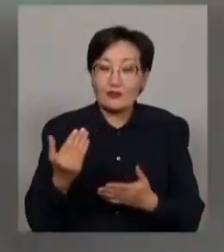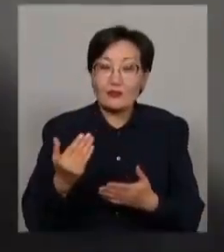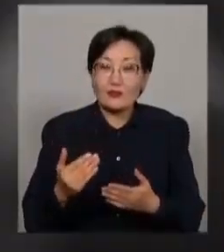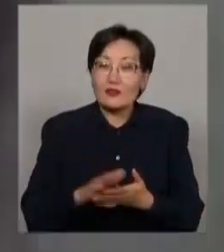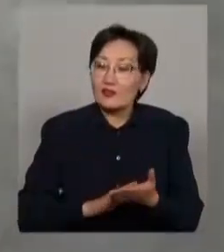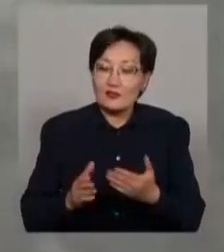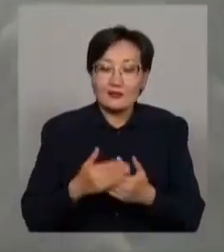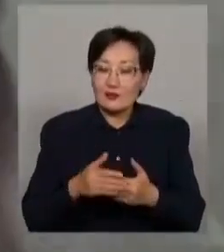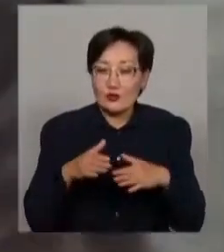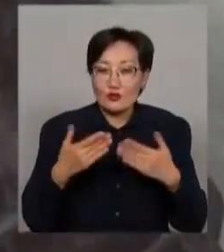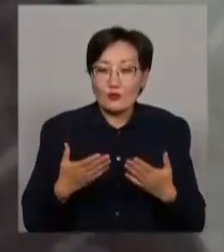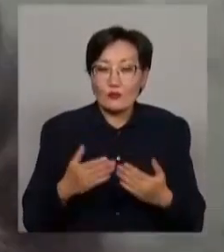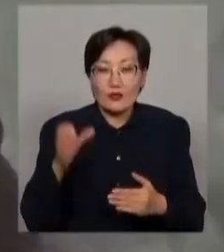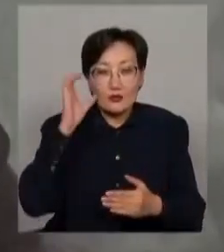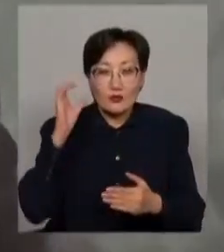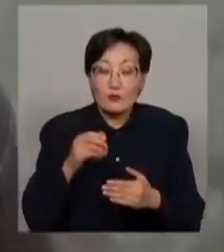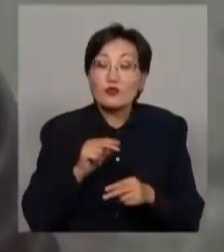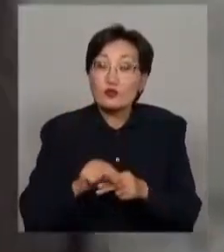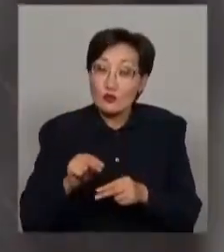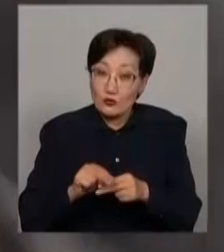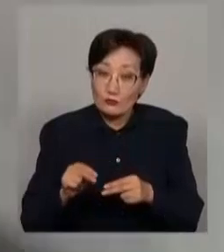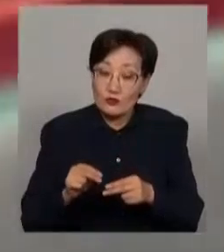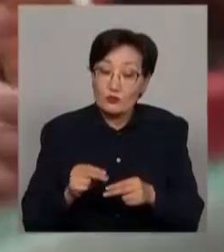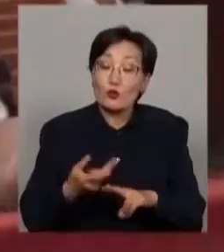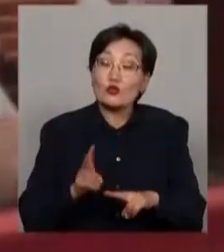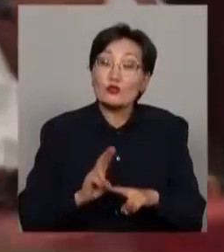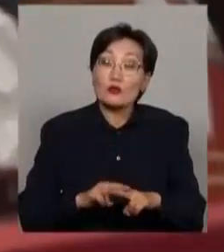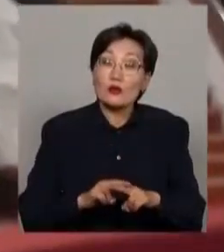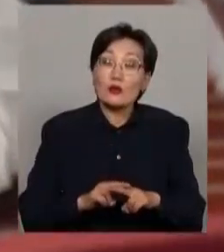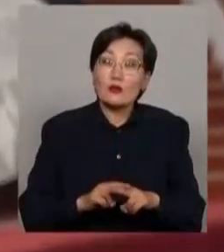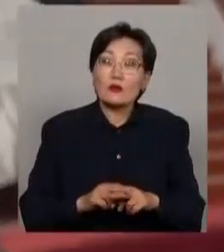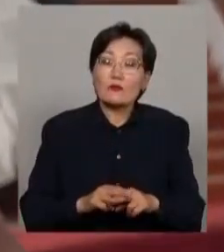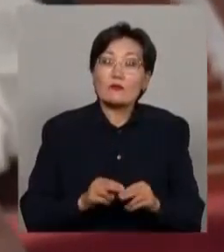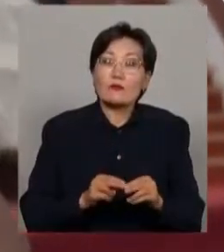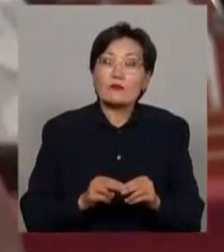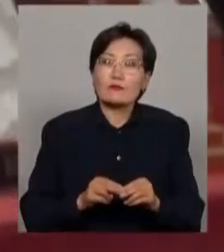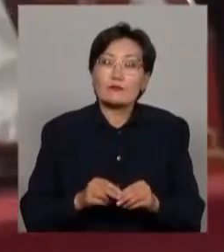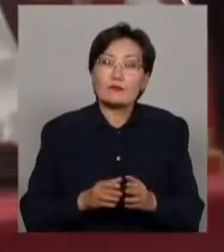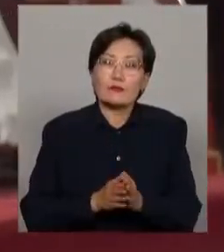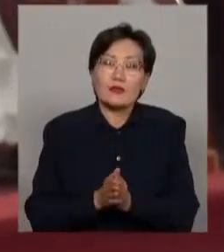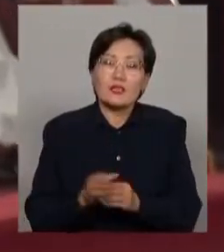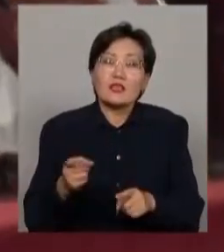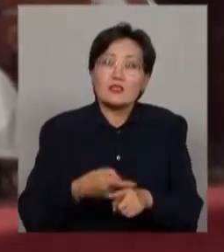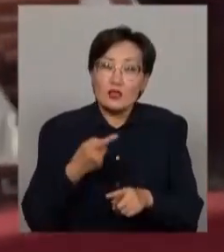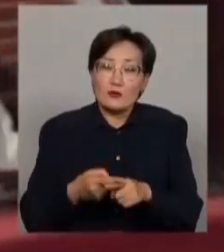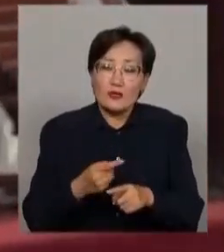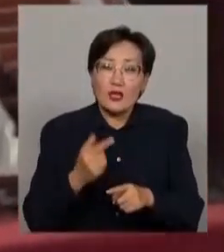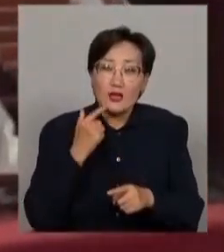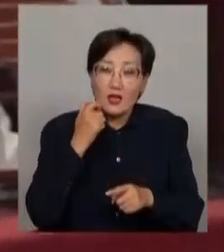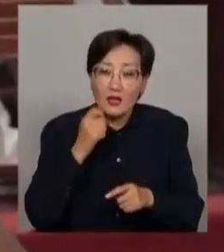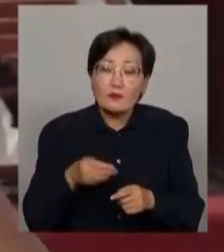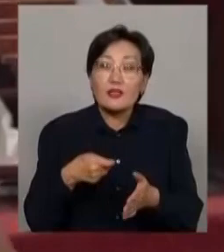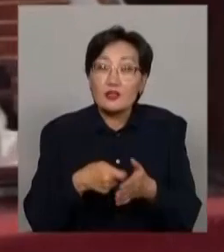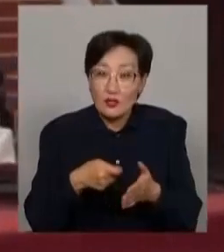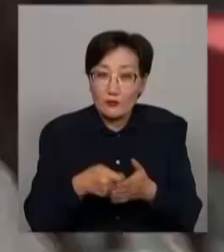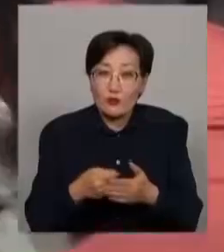Жоқ, ешқандай жаза жоқ. Тыңдатып үйретеміз, өйткені сәбіз береміз, қант береміз, сөйтіп ақырындап үйретіп бастаймыз. Өйткені жаңалықтар